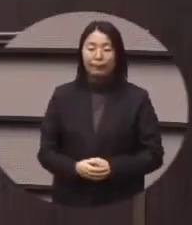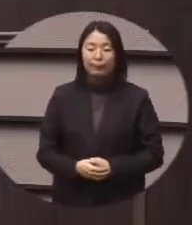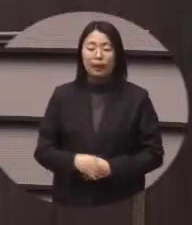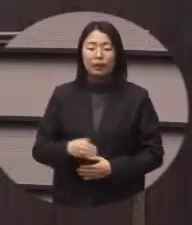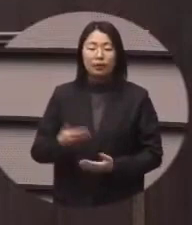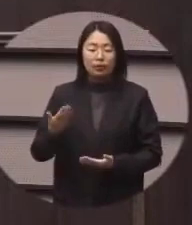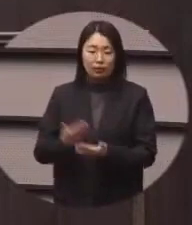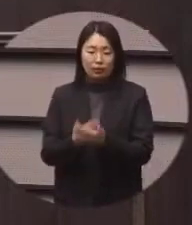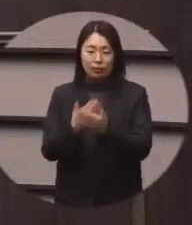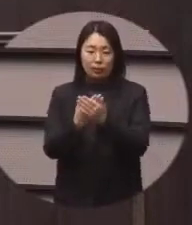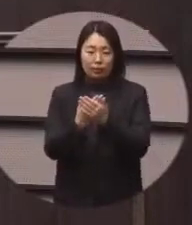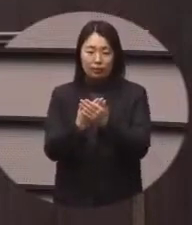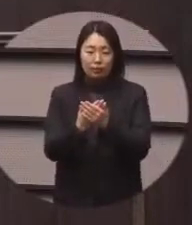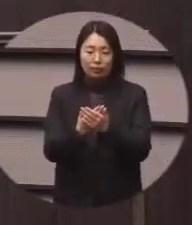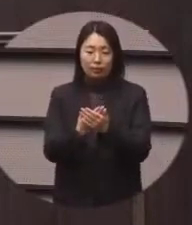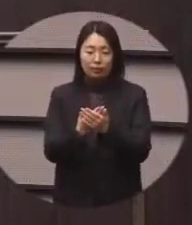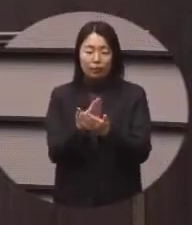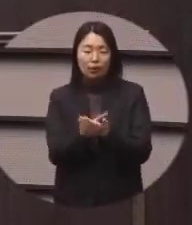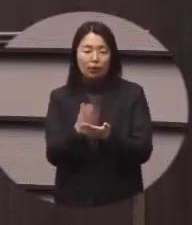정책개발 협의체인